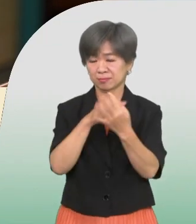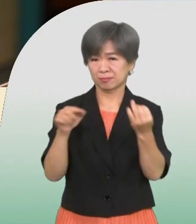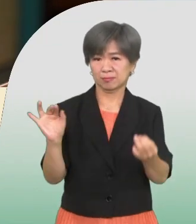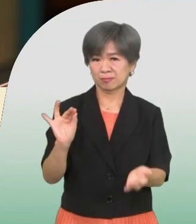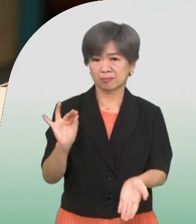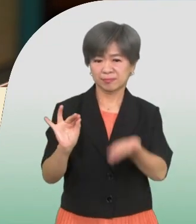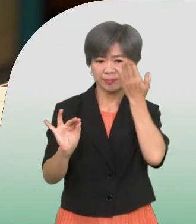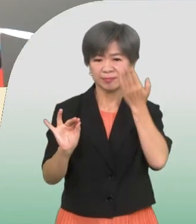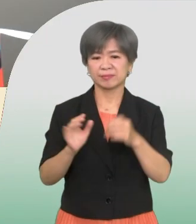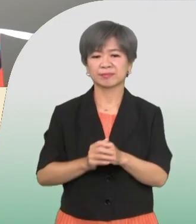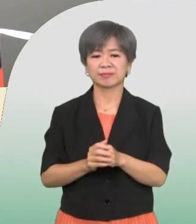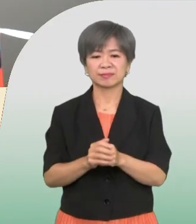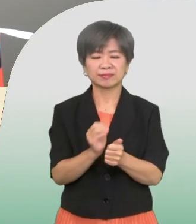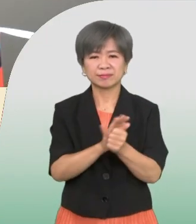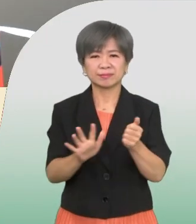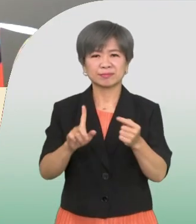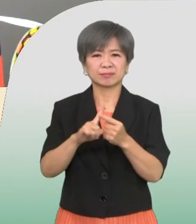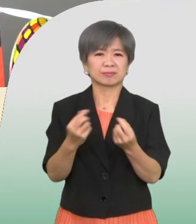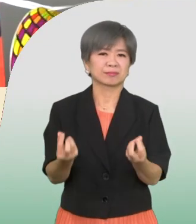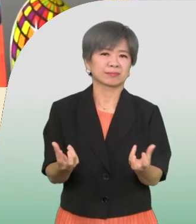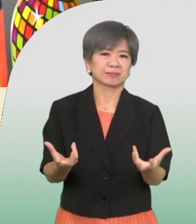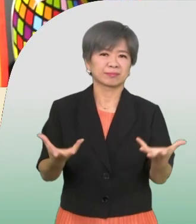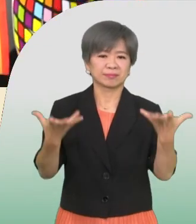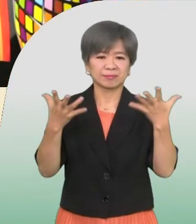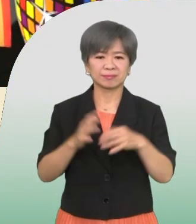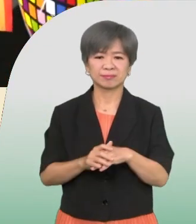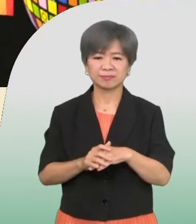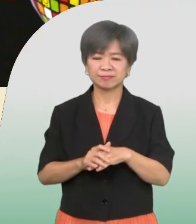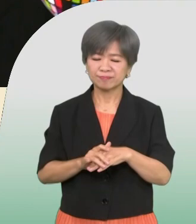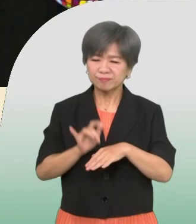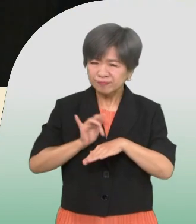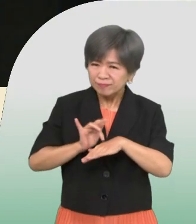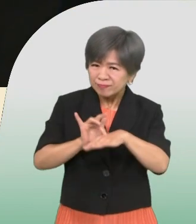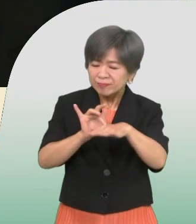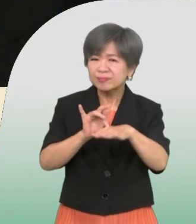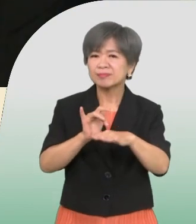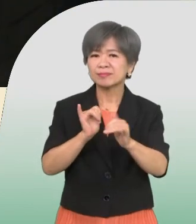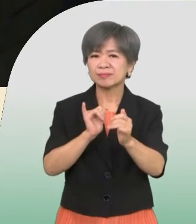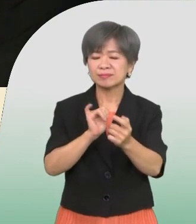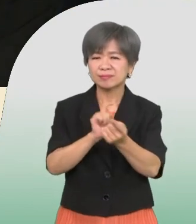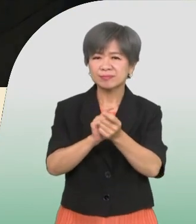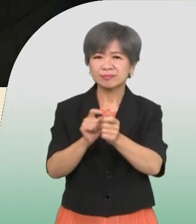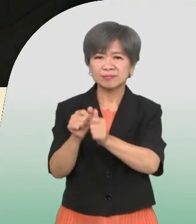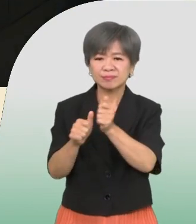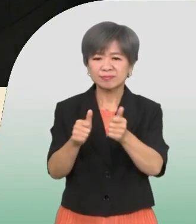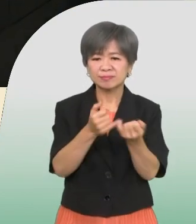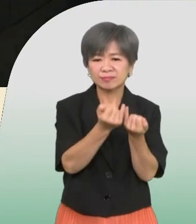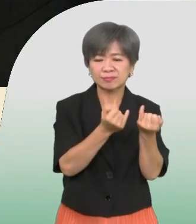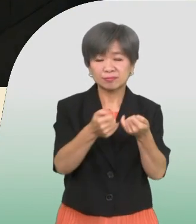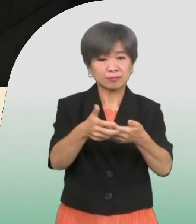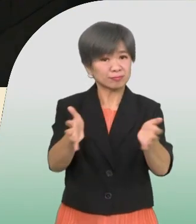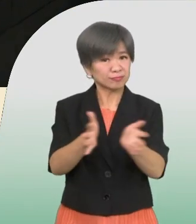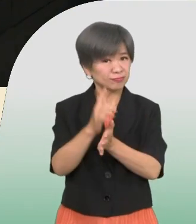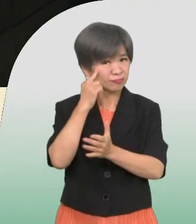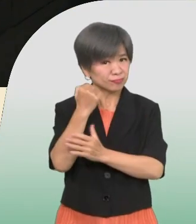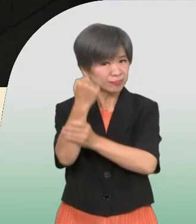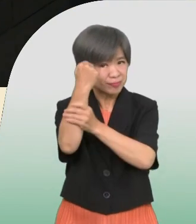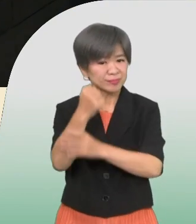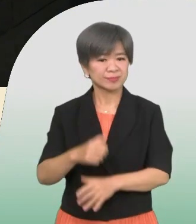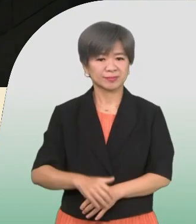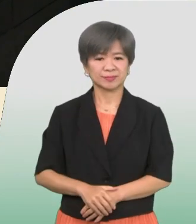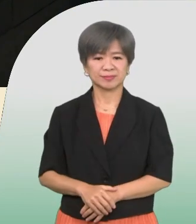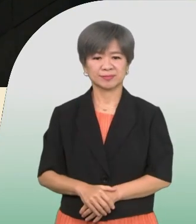影响同行卡党员组织处，一步一步建立社会对同志族群的认同。 Sometimes